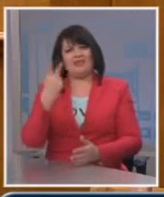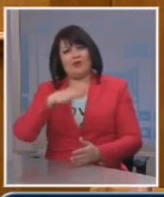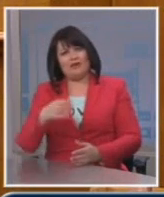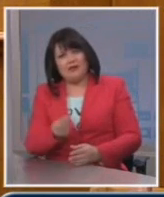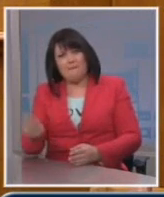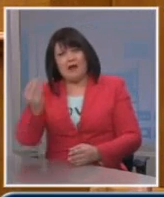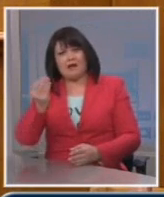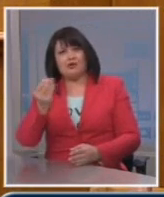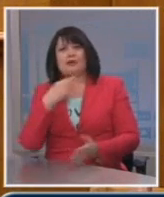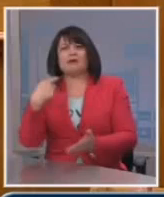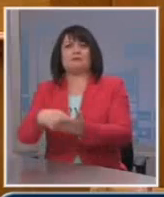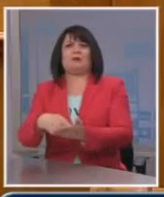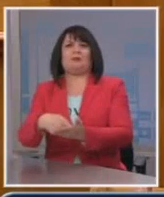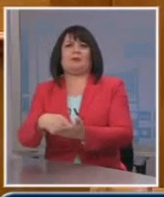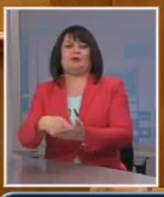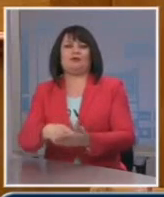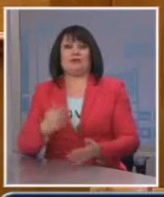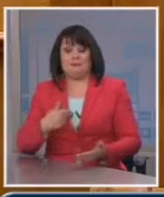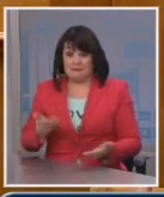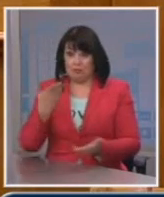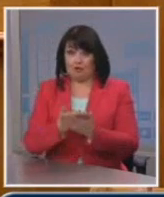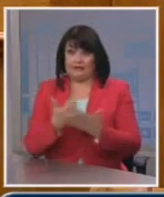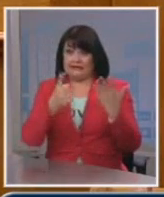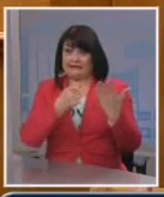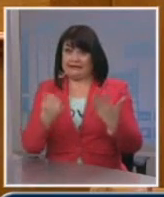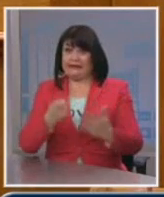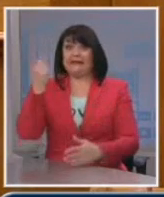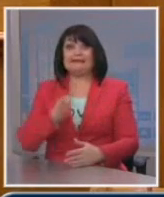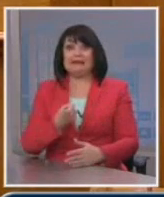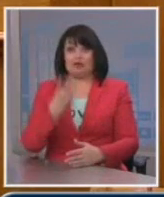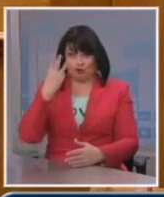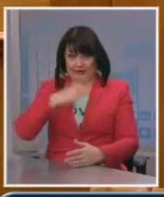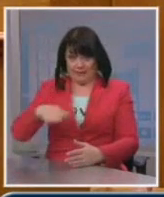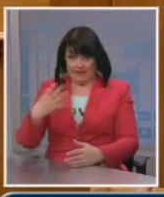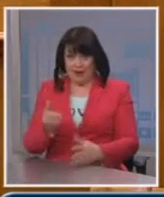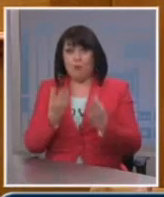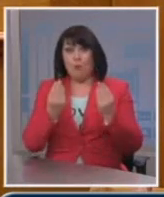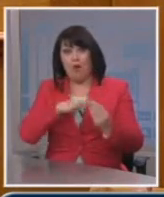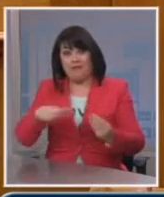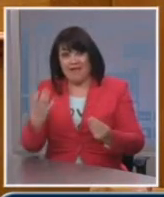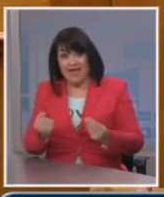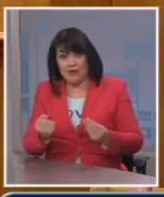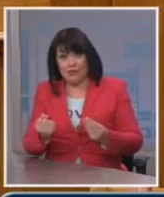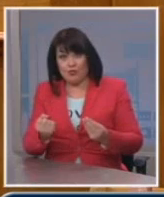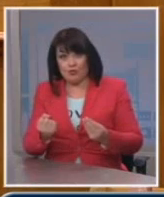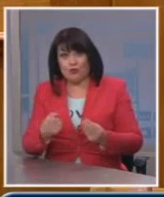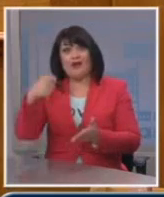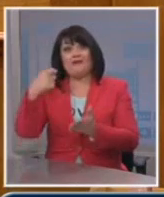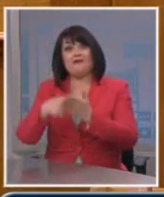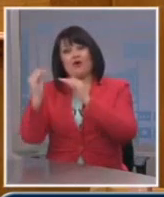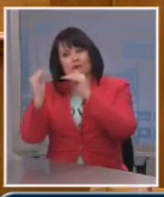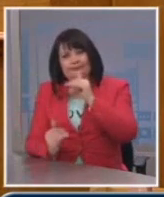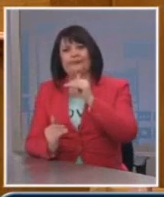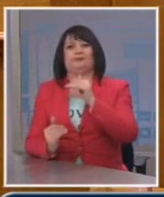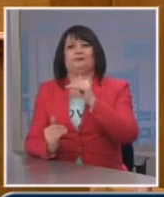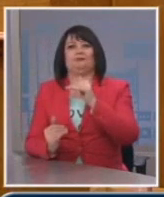τόπο. Και με την πρότασή μας το 61% των τρίτεκνων και των πολύτεκνων θα πληρώσει μικρότερο φόρο από ό,τι πλήρωνε μέχρι